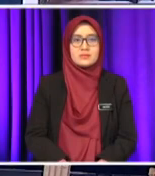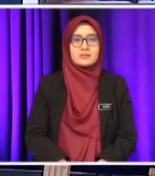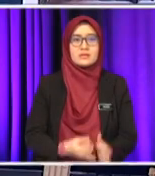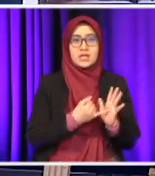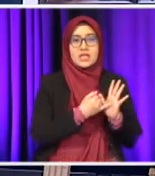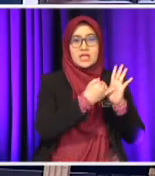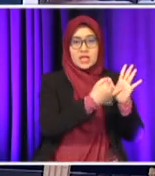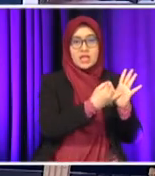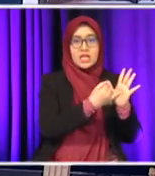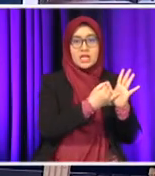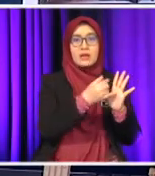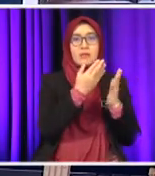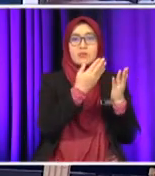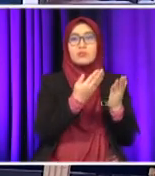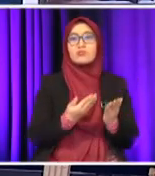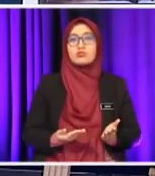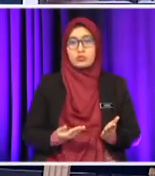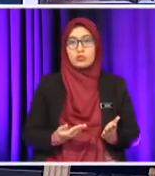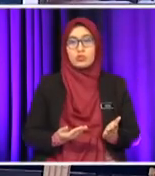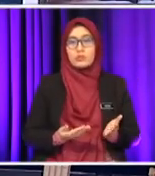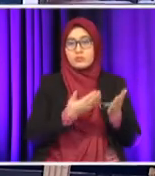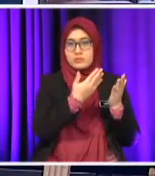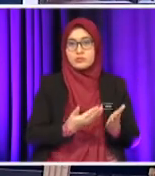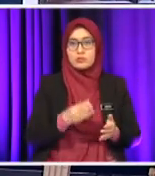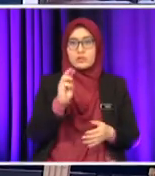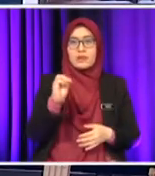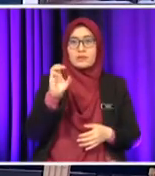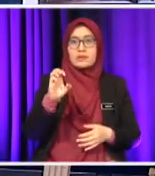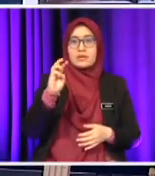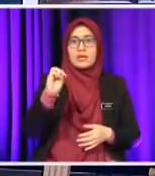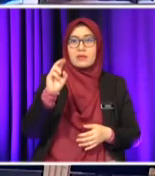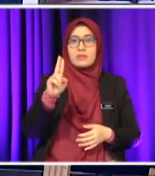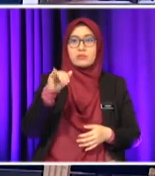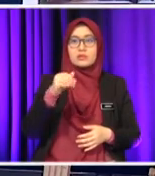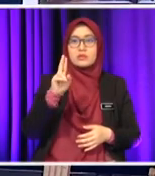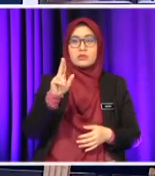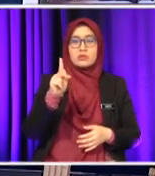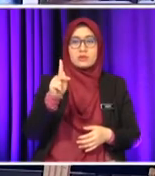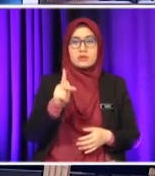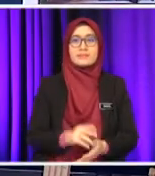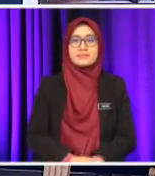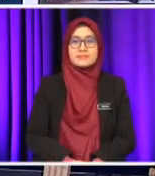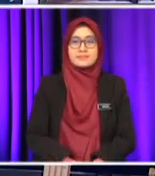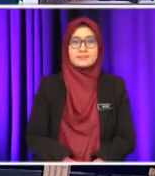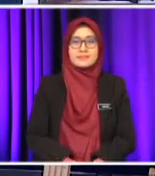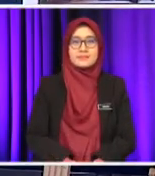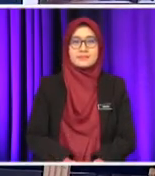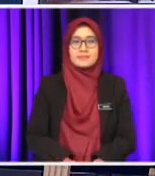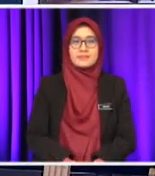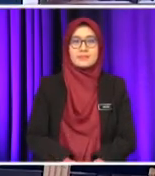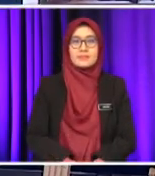seperti biasa ada demonstrasi ada yang perbandingan adik kiasan dan juga kenyataan